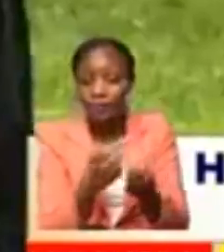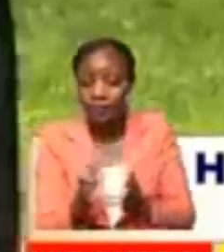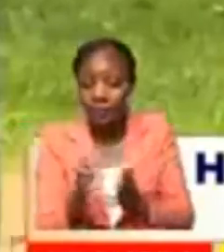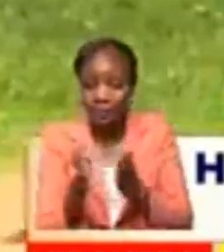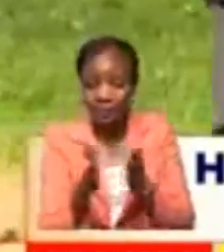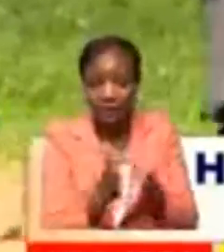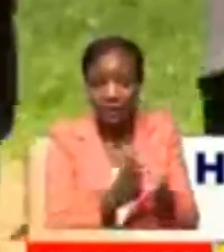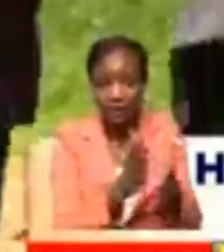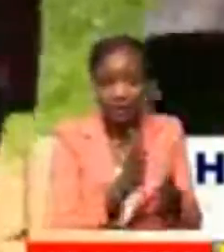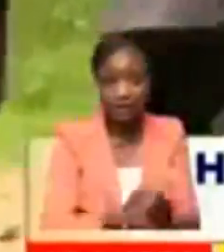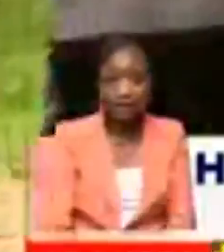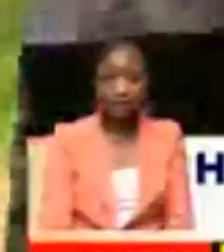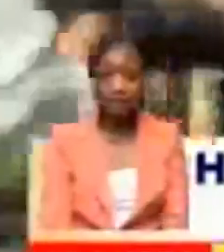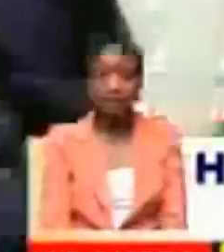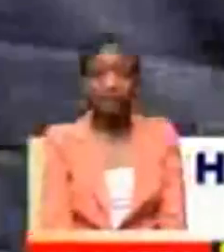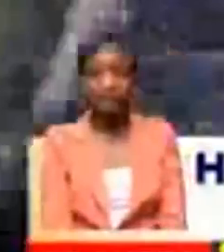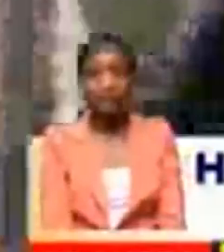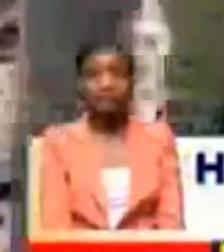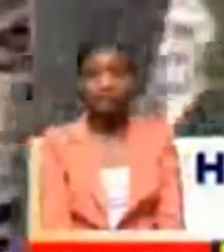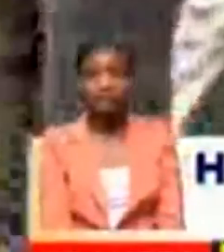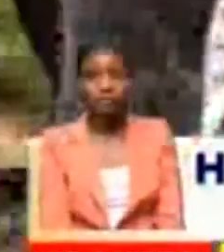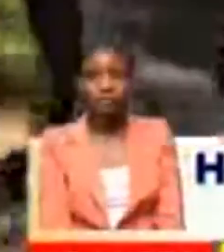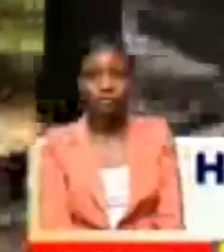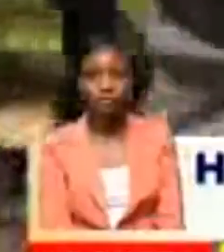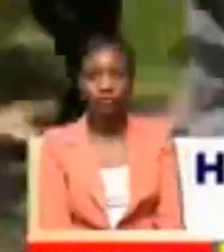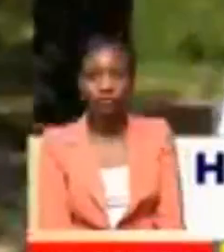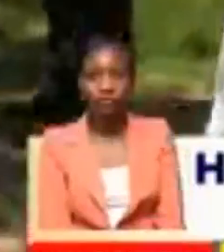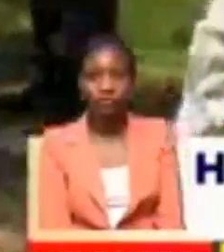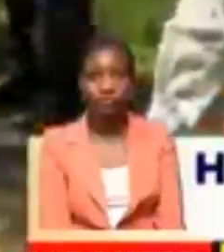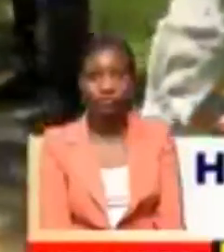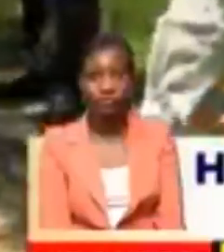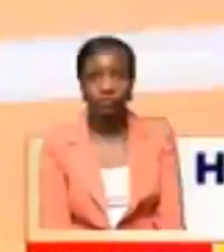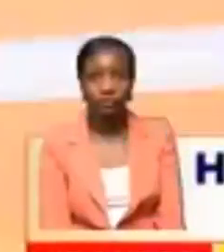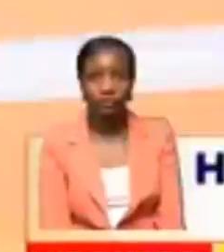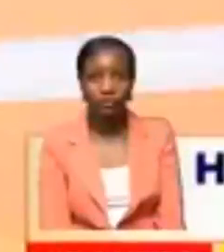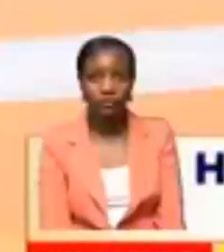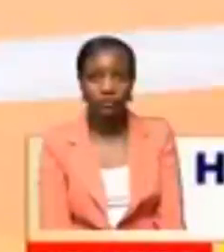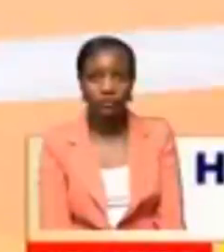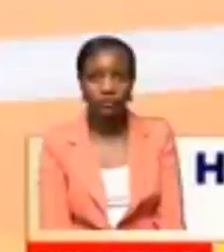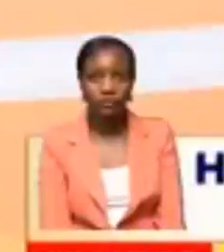zaidi. Bonfas Barasa, TV47, gatuzi la Trans Nzoia. Tazamaji.